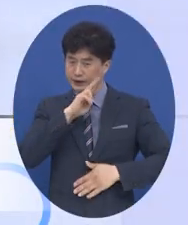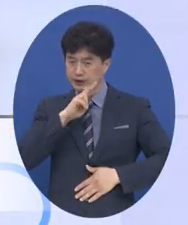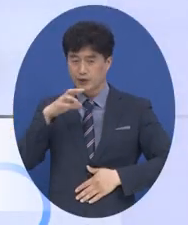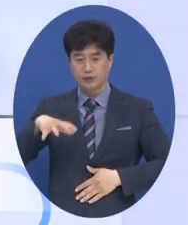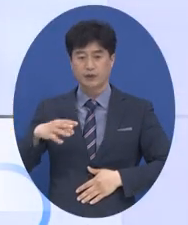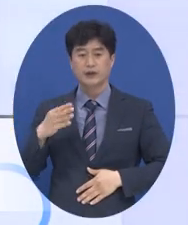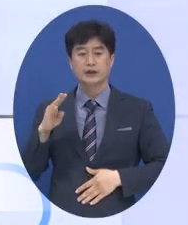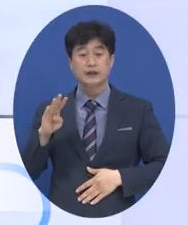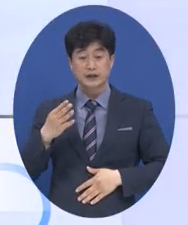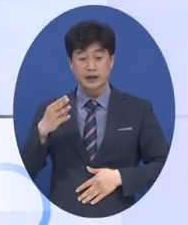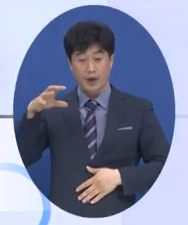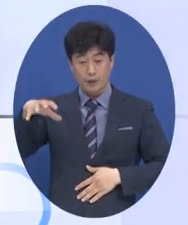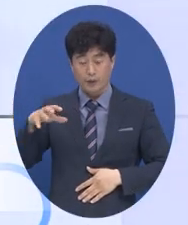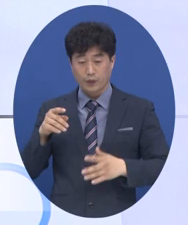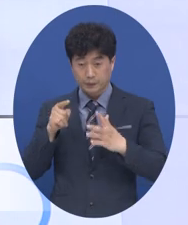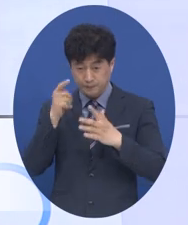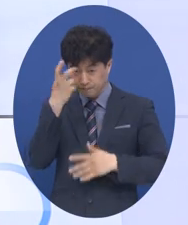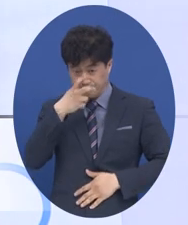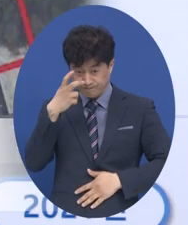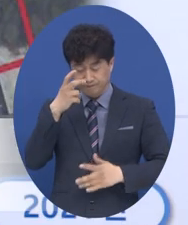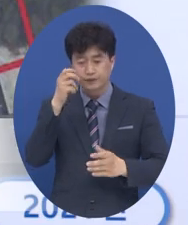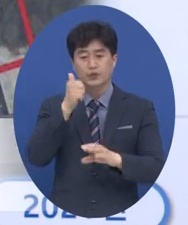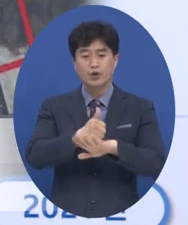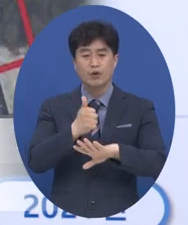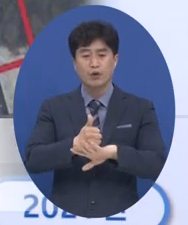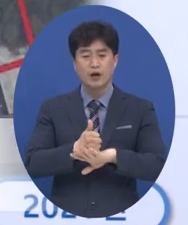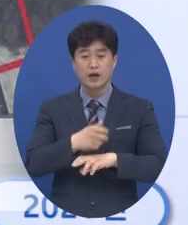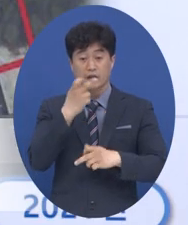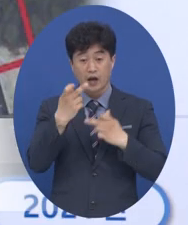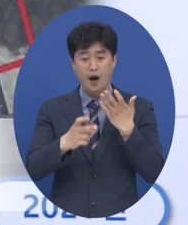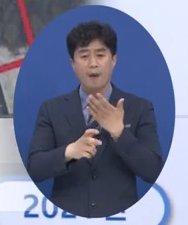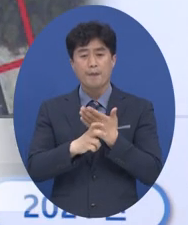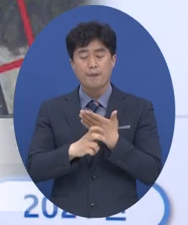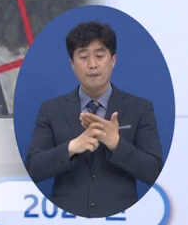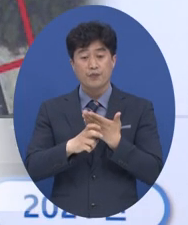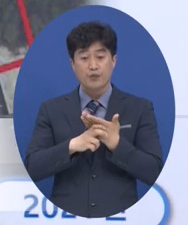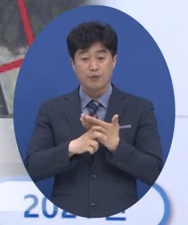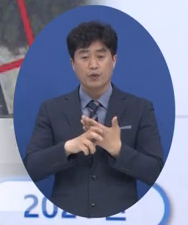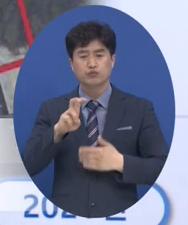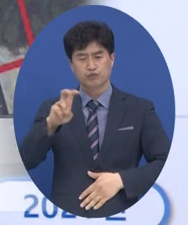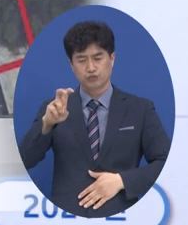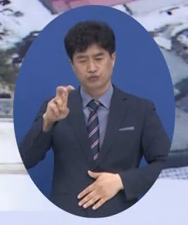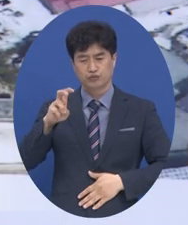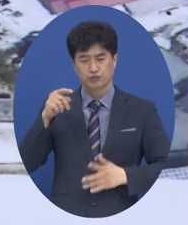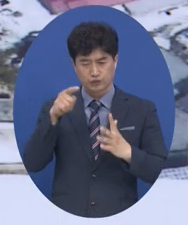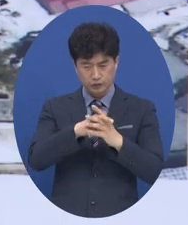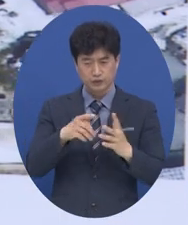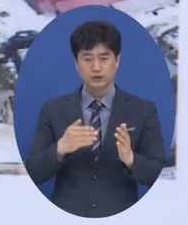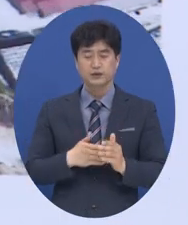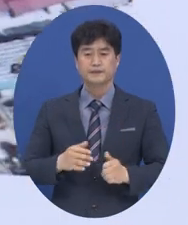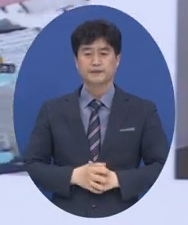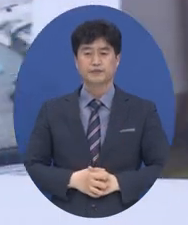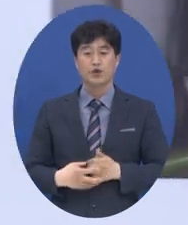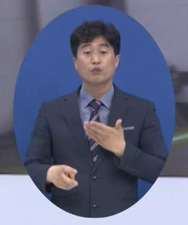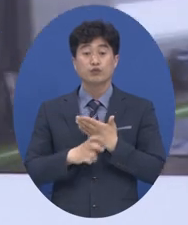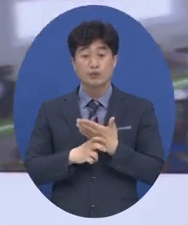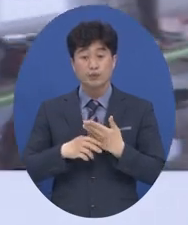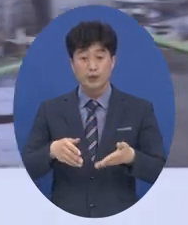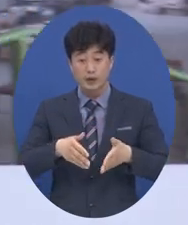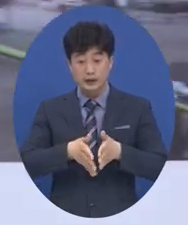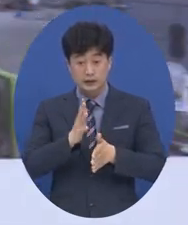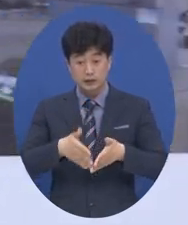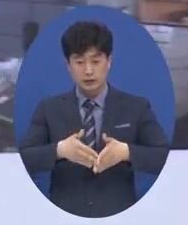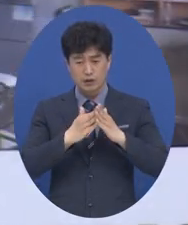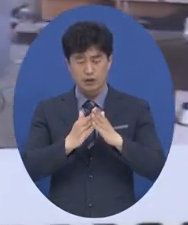의심지 430필지에 대해 현장 단속한 결과 산지관리법 위반 행위 20건을 적발했습니다. 불법